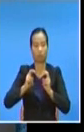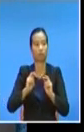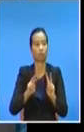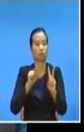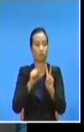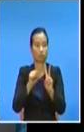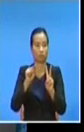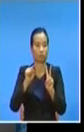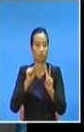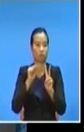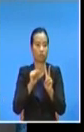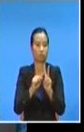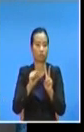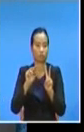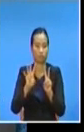า